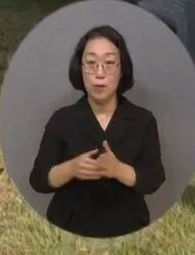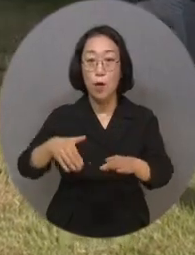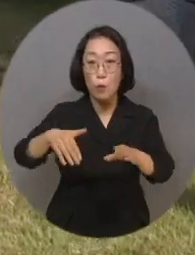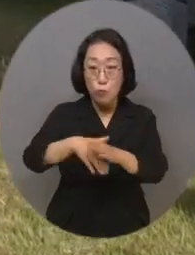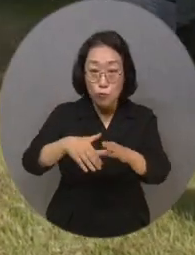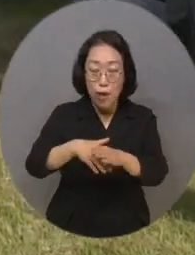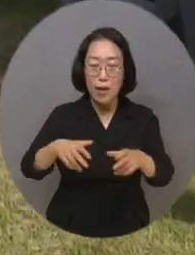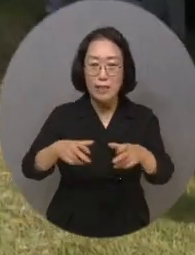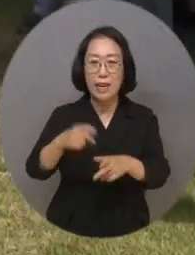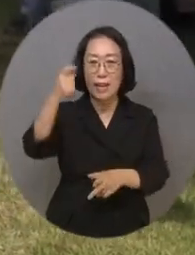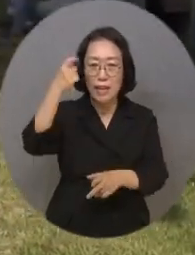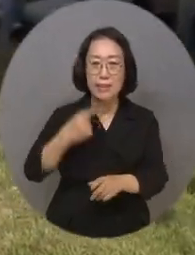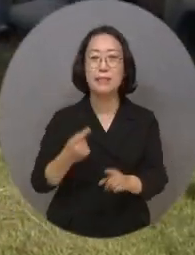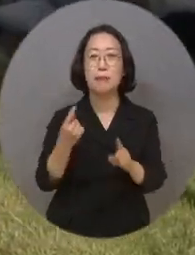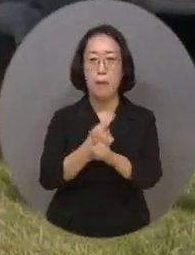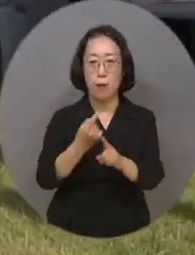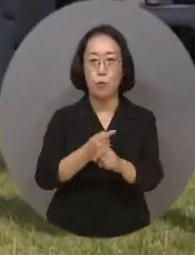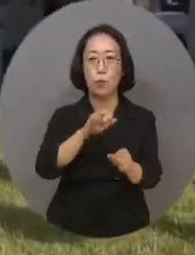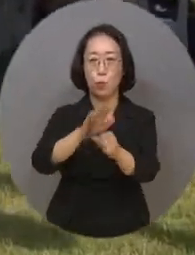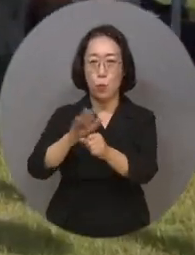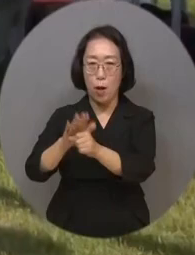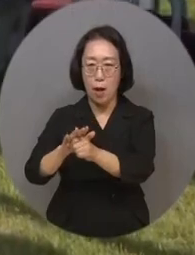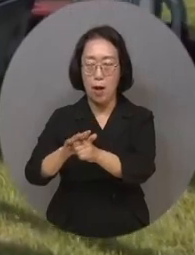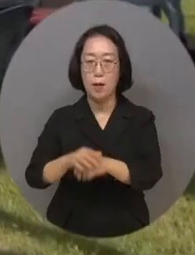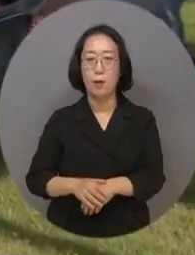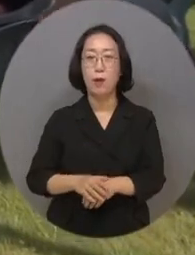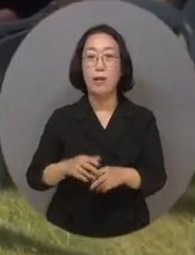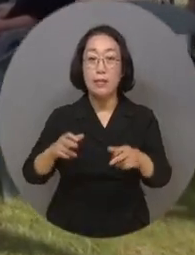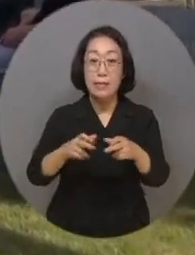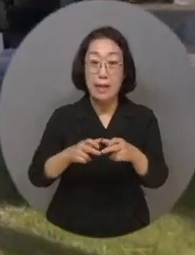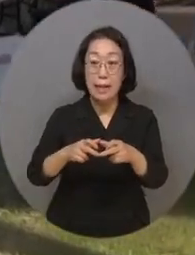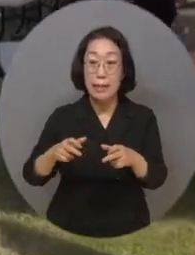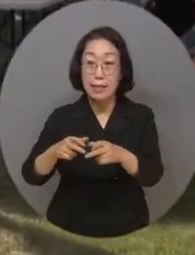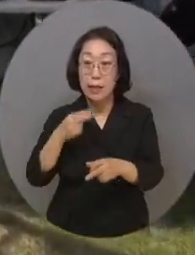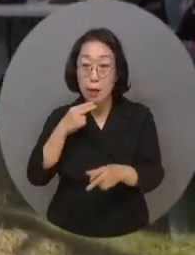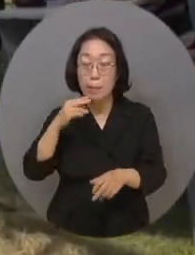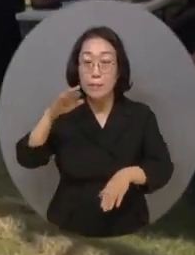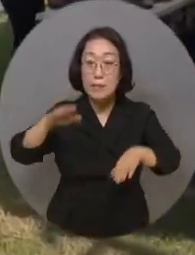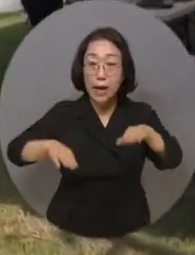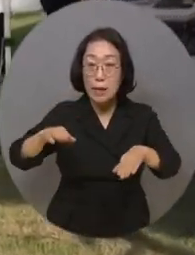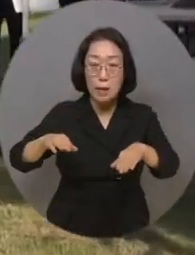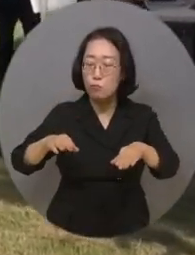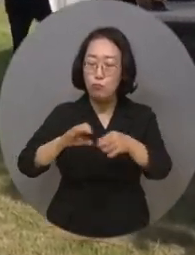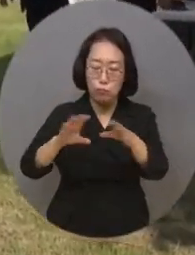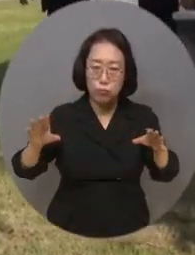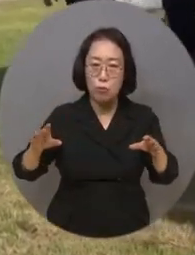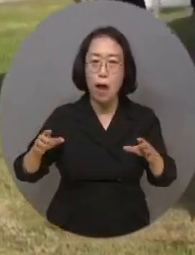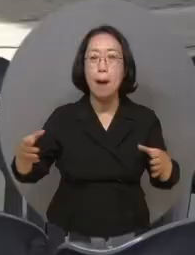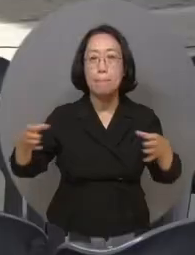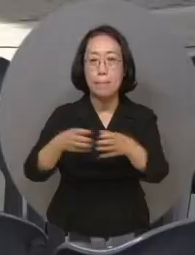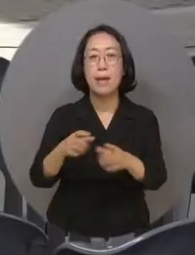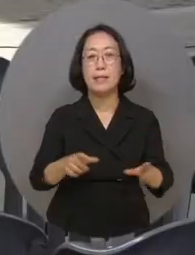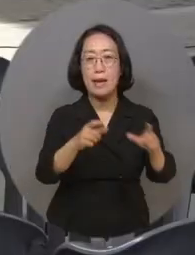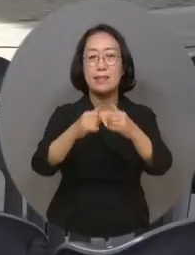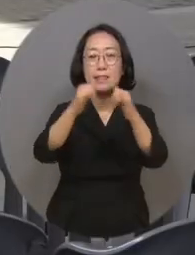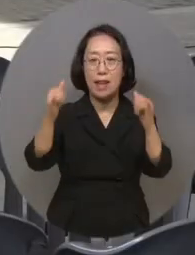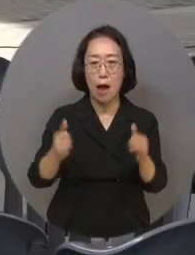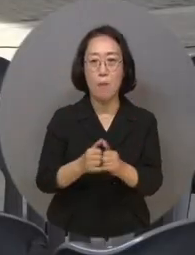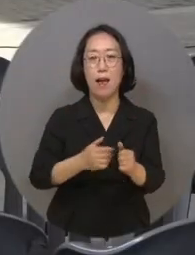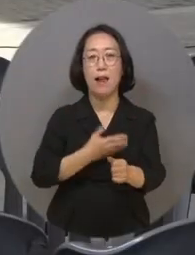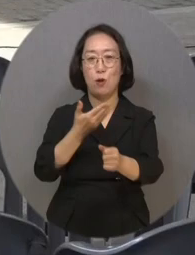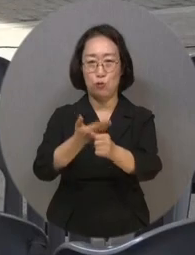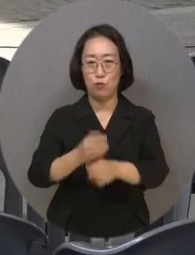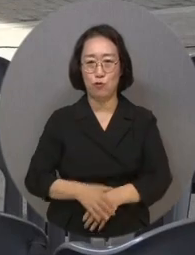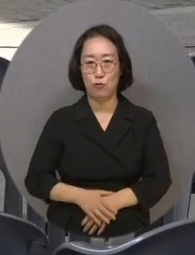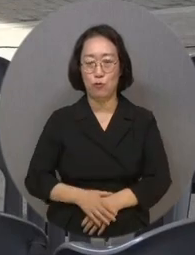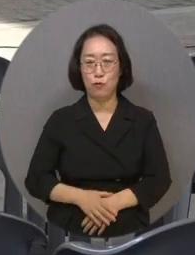통한 장애인식 개선을 자연스럽게 이뤄내며 장애인, 비장애인이 더불어 사는 사회를 알리고 있습니다. 각종 사회적